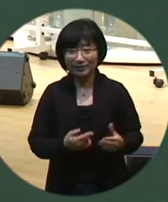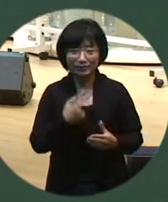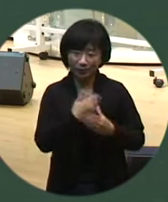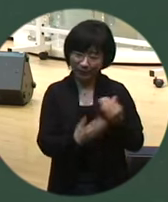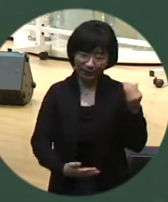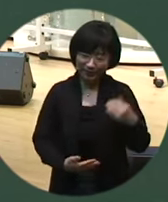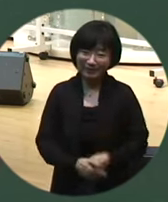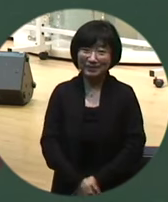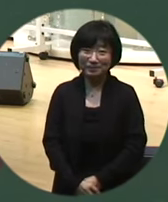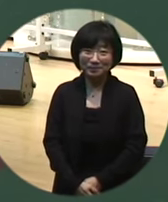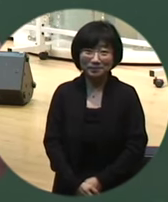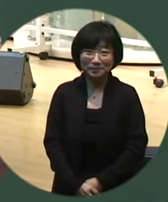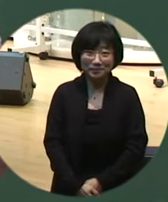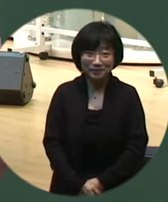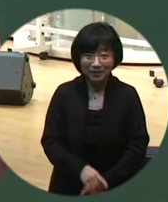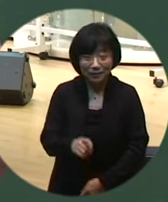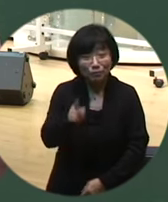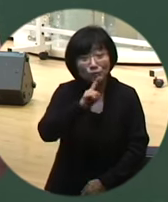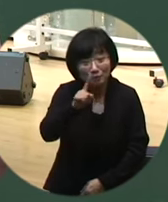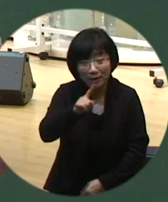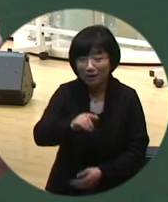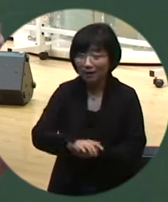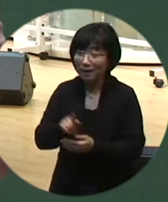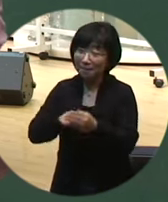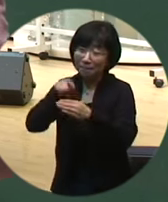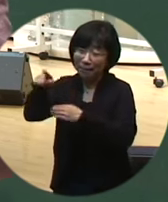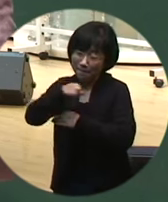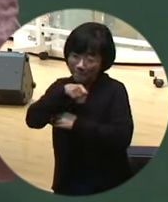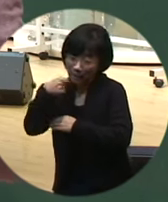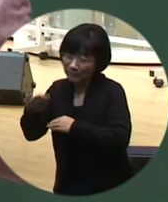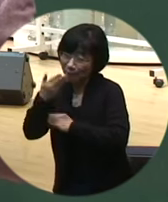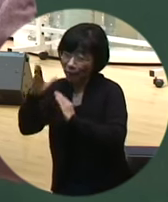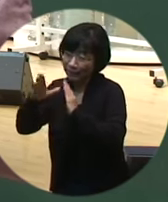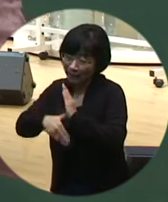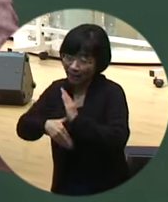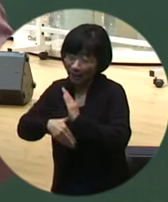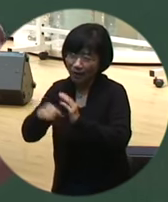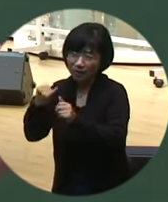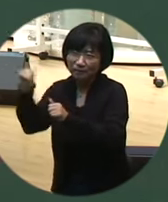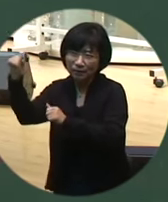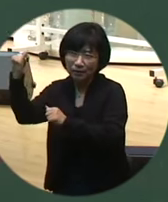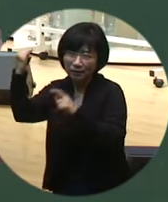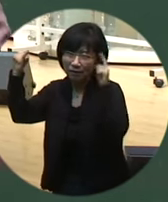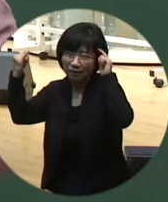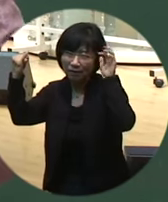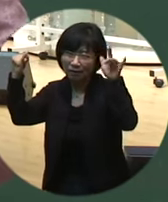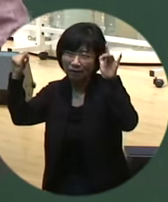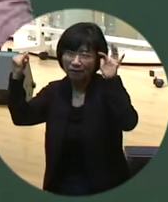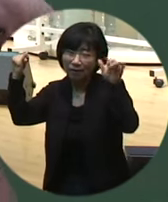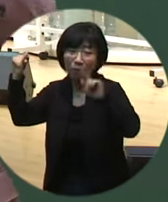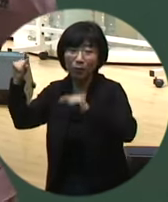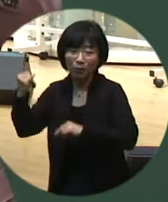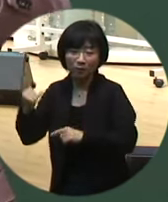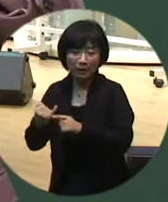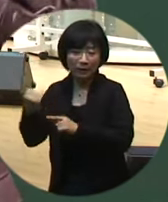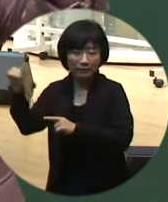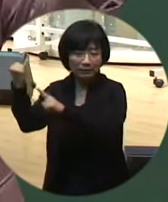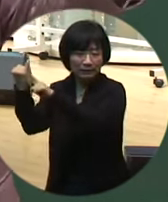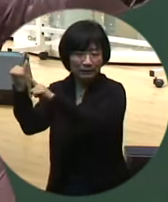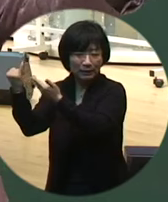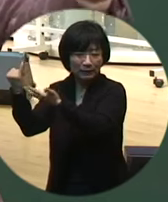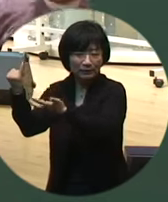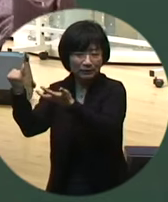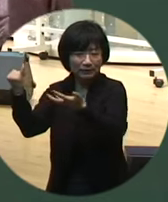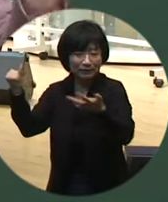내 안에 흐름을 타고 있단 말이죠. What does it mean that when I come into some good food, I think of my wife? That means I'm within the flow of my wife. 그렇지 않습니까? Isn't that 그 true? 흐름을 타고